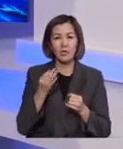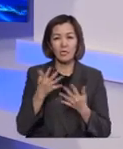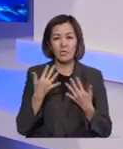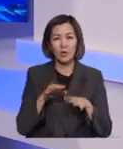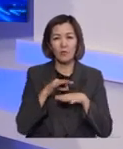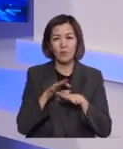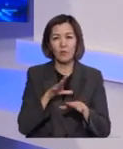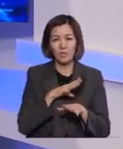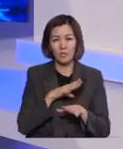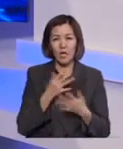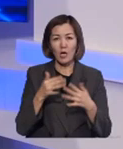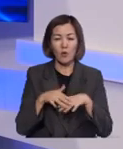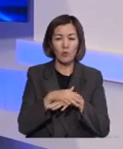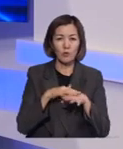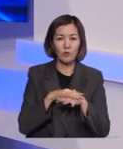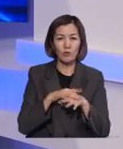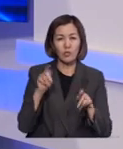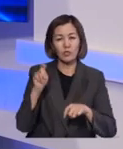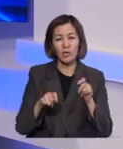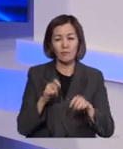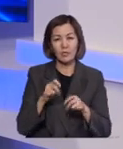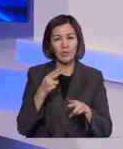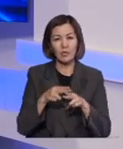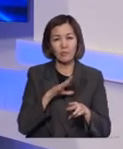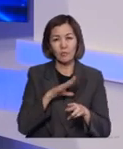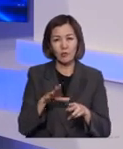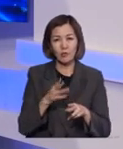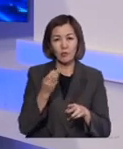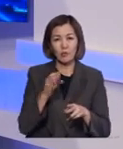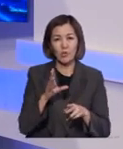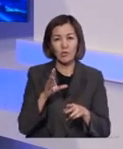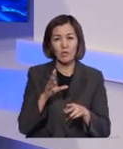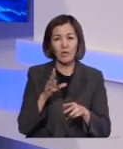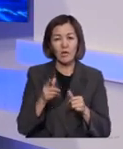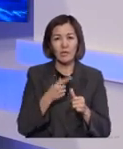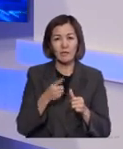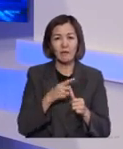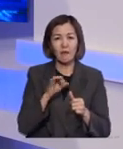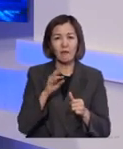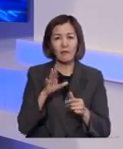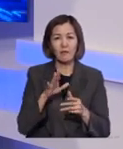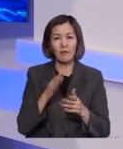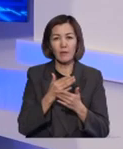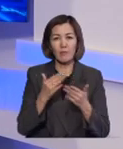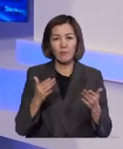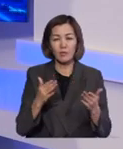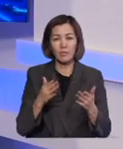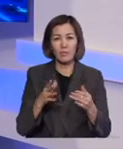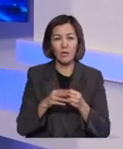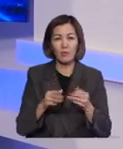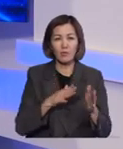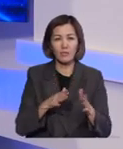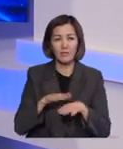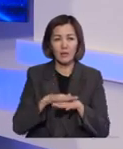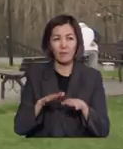сенбілік өтті. Ауыл тұрғындары себелеген жаңбырға қарамай Шоқан Уәлиханов атындағы Алтын Емел мемориалды музейінің ауласына баттандырды.